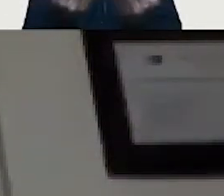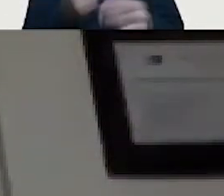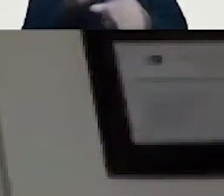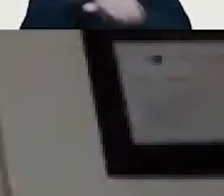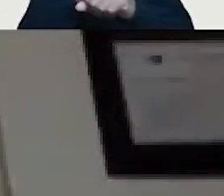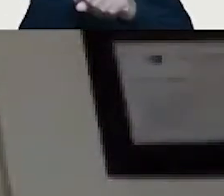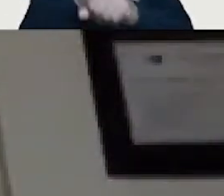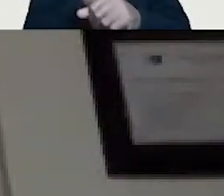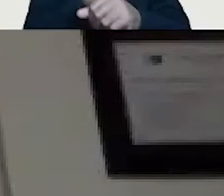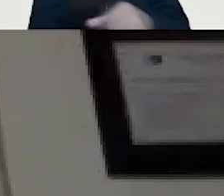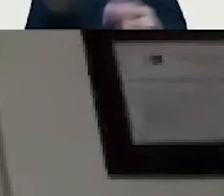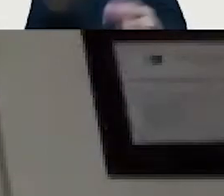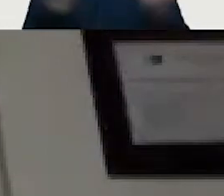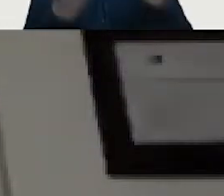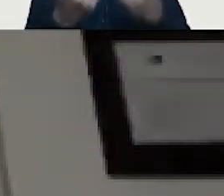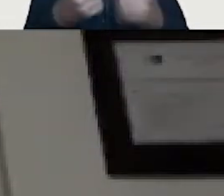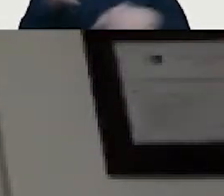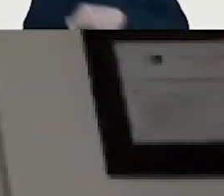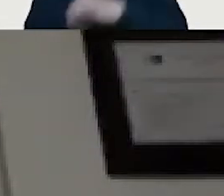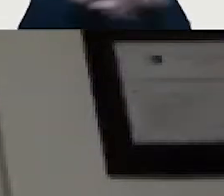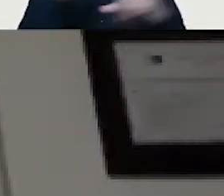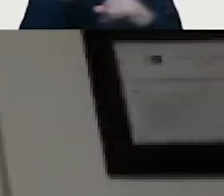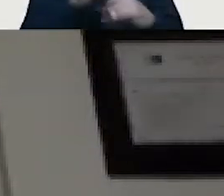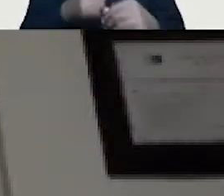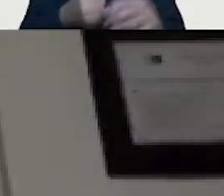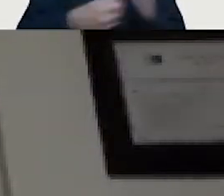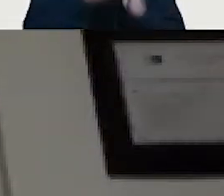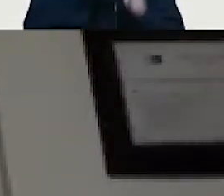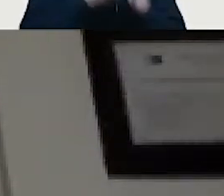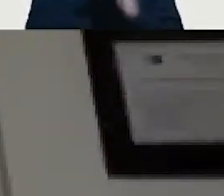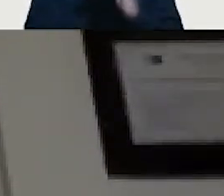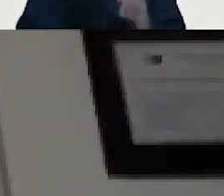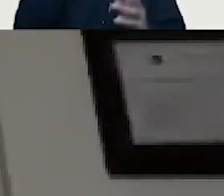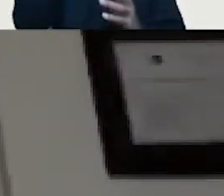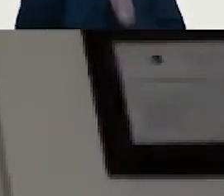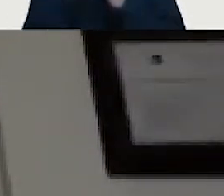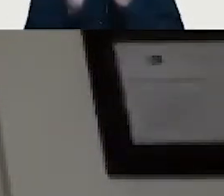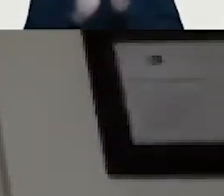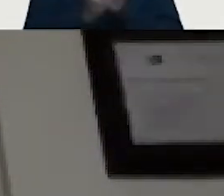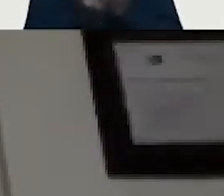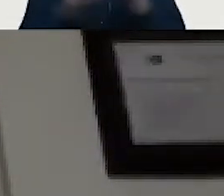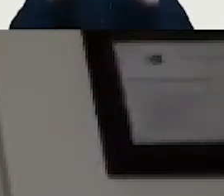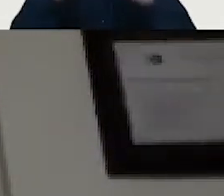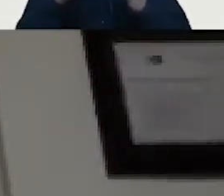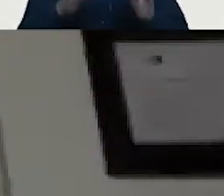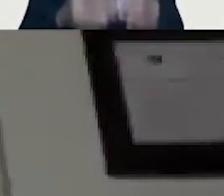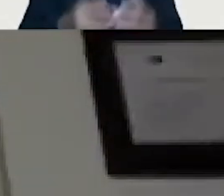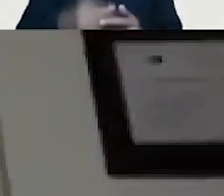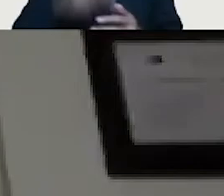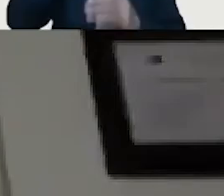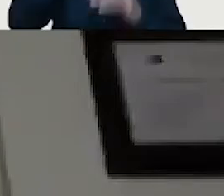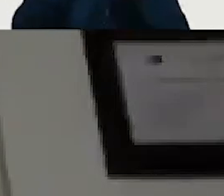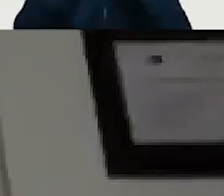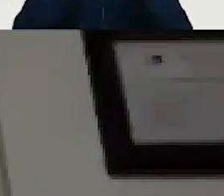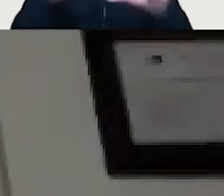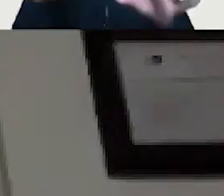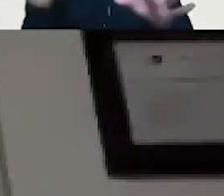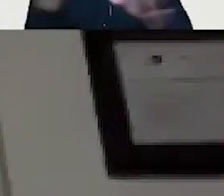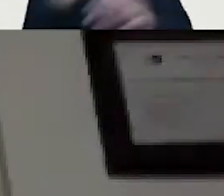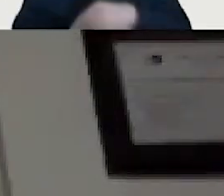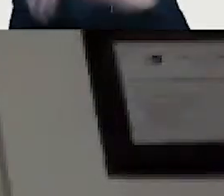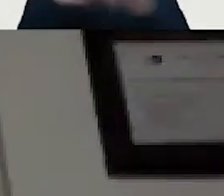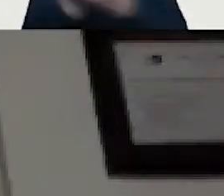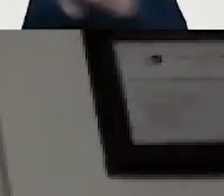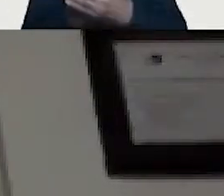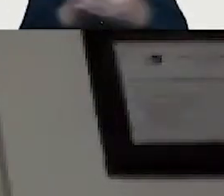hari ini bersama-sama di dalam acara belajar Alkitab Interactive online Tuhan kiranya memberkati kita semua sampai kita